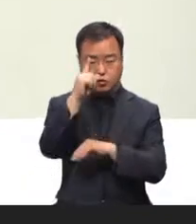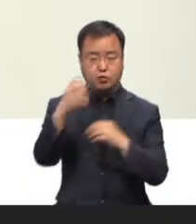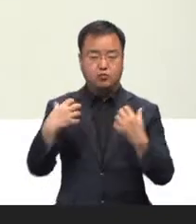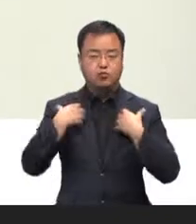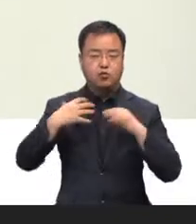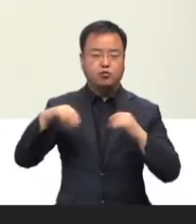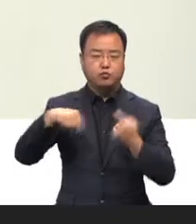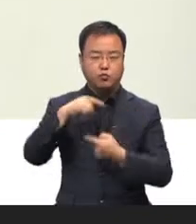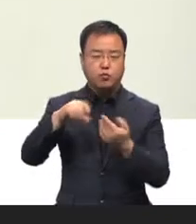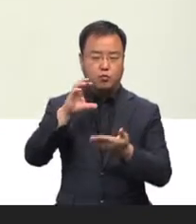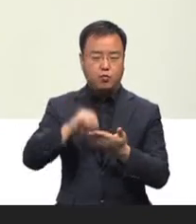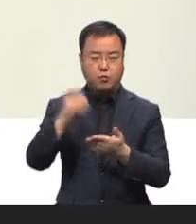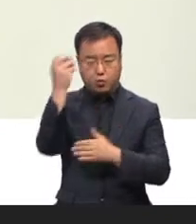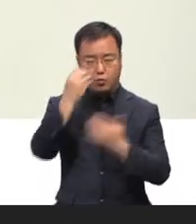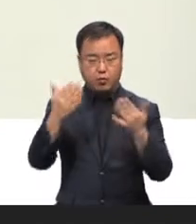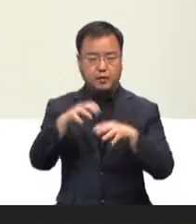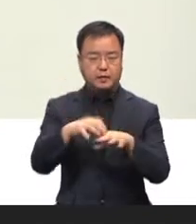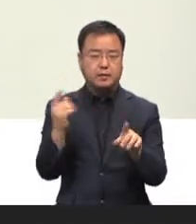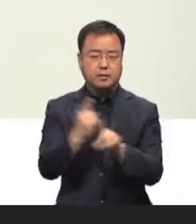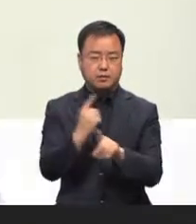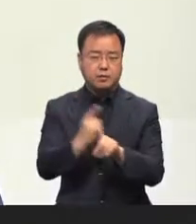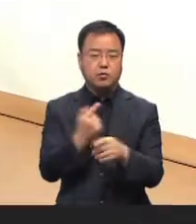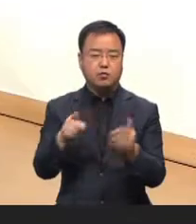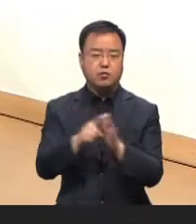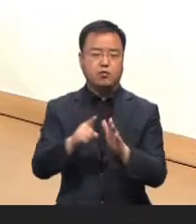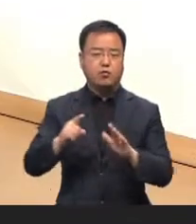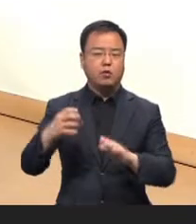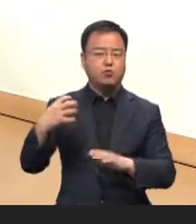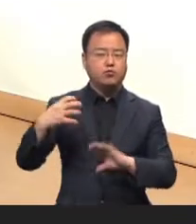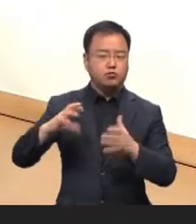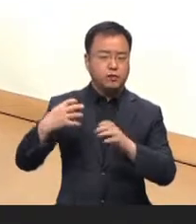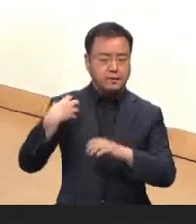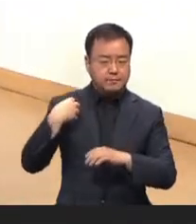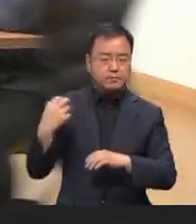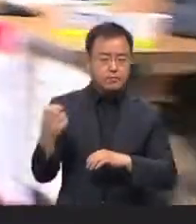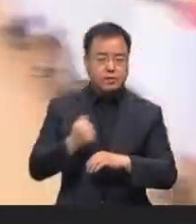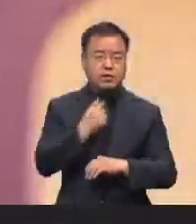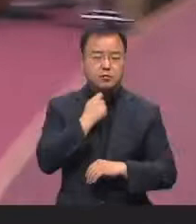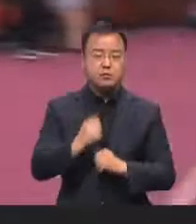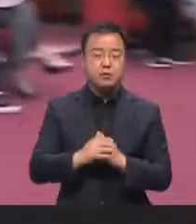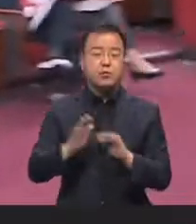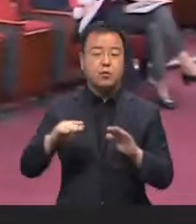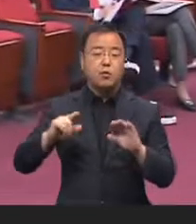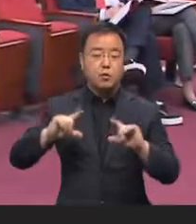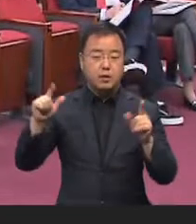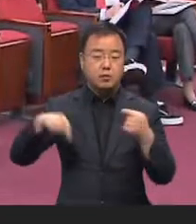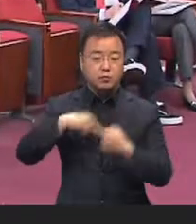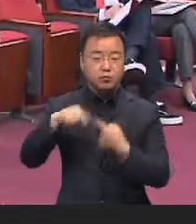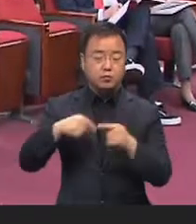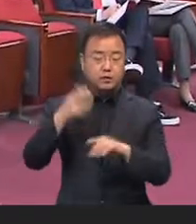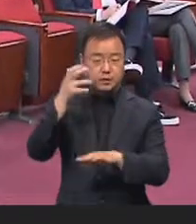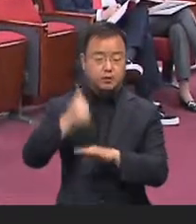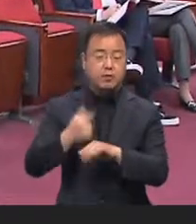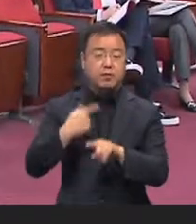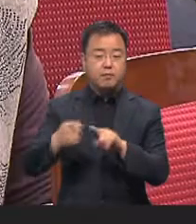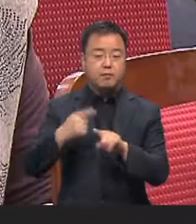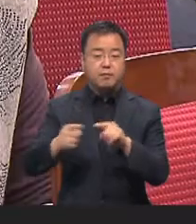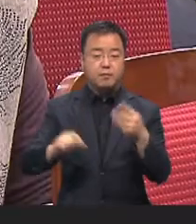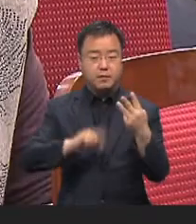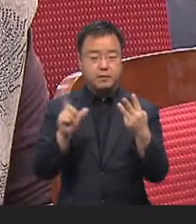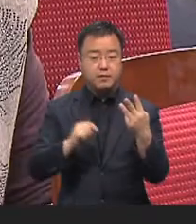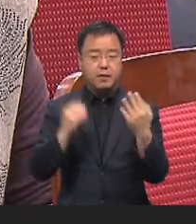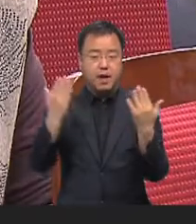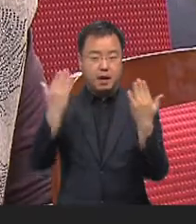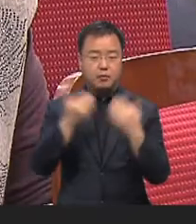등 최소한의 국가적 책무를 다하고자 하는 것입니다. 올해 자사고 운영 성과 평가는 오는 3월 학교별